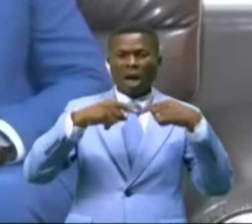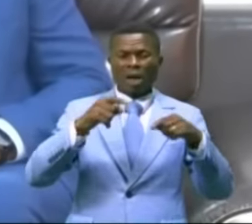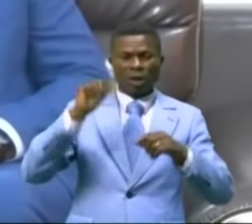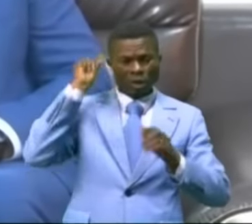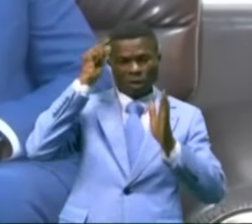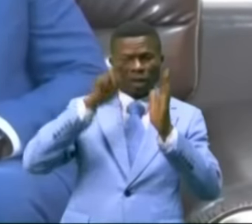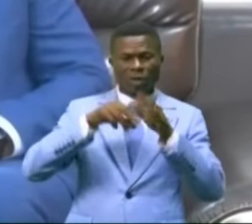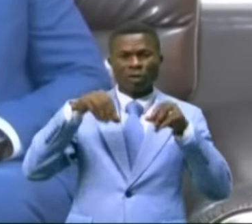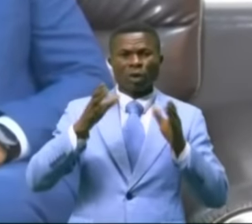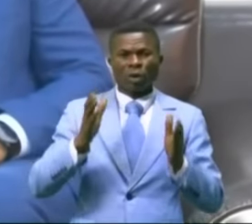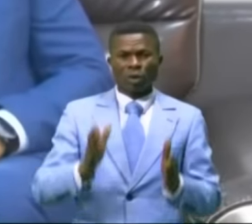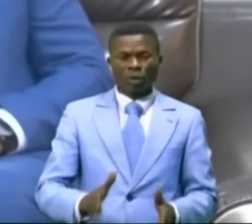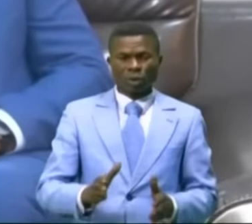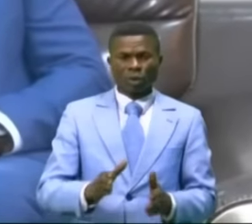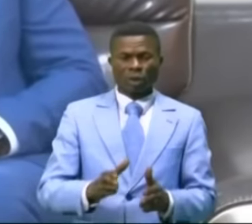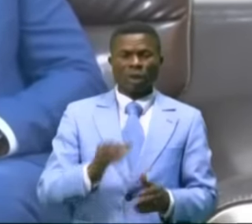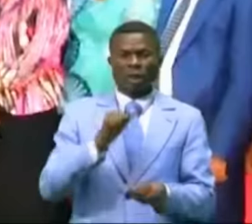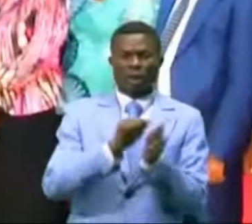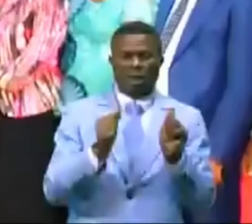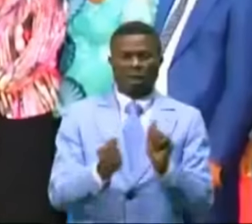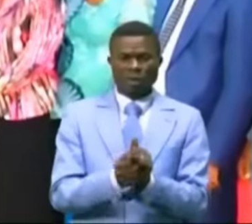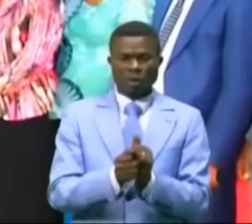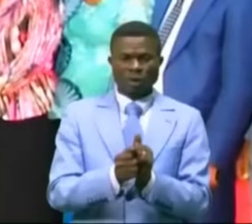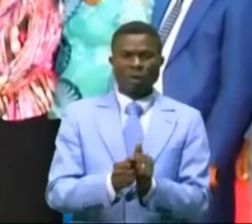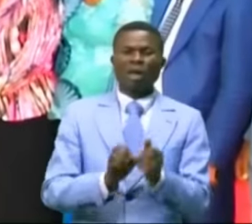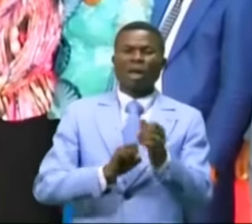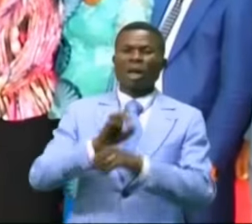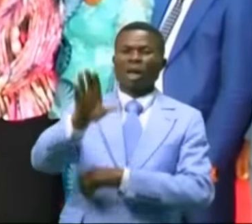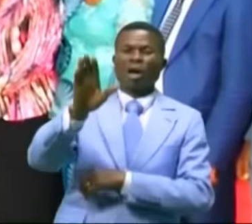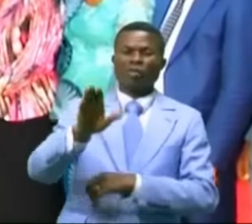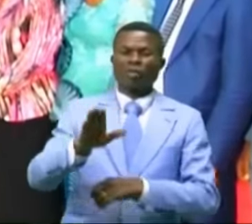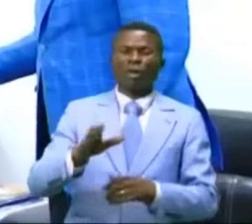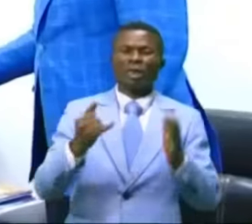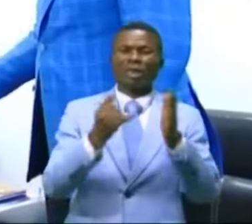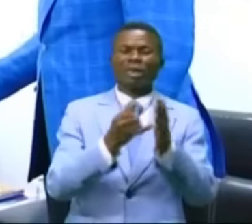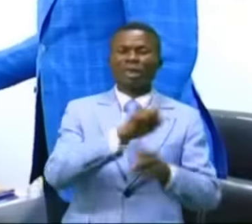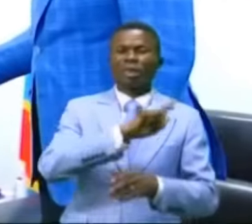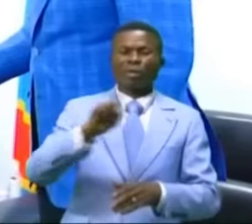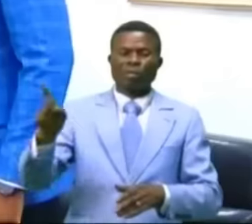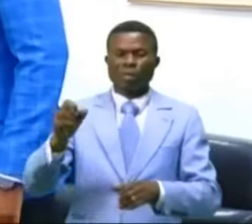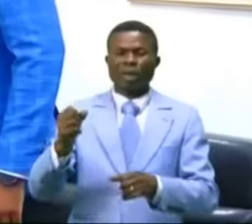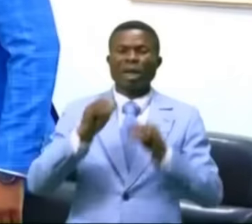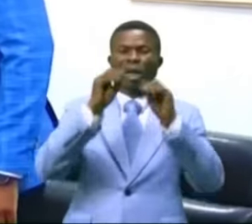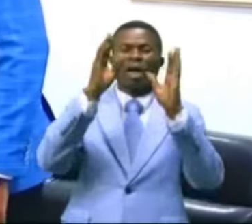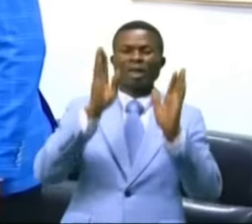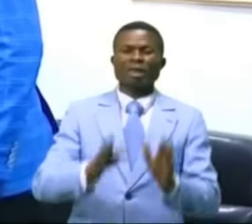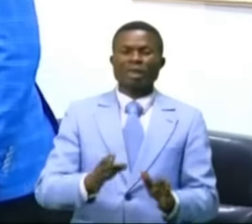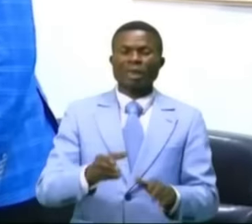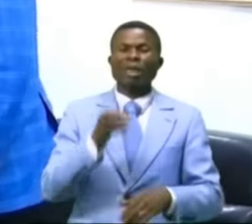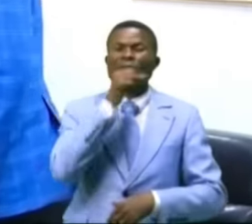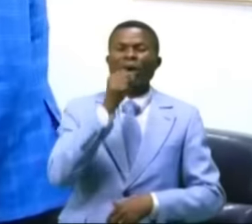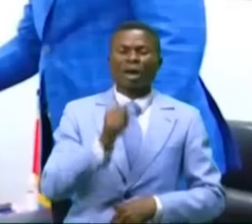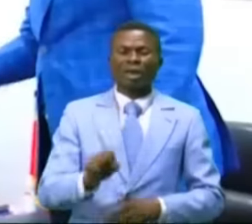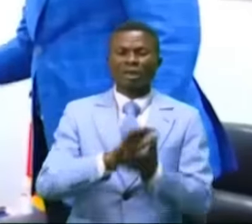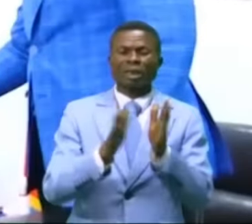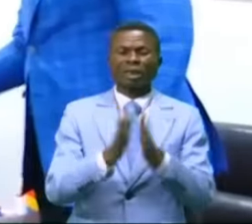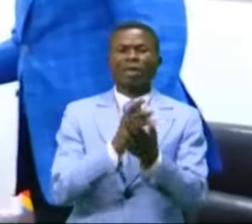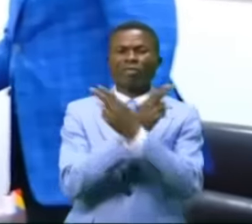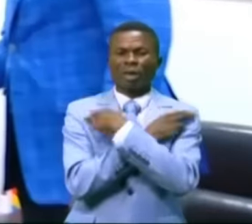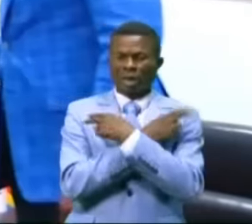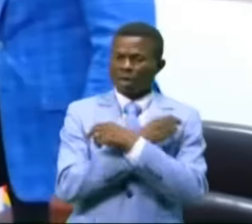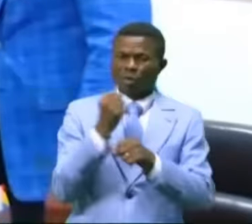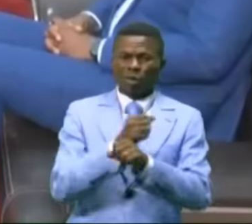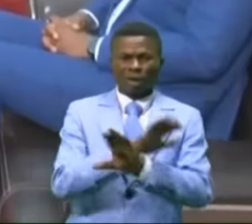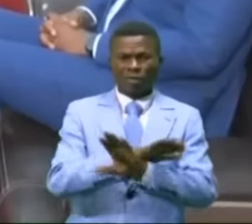gouvernement congolais dans le processus de la mise à la retraite à visage humain des agents et cadres de l'administration publique, les échanges avec